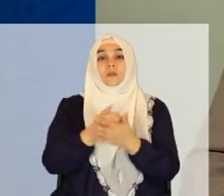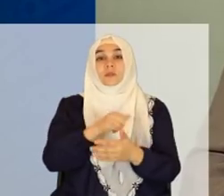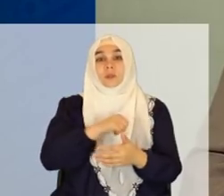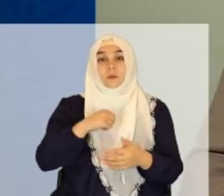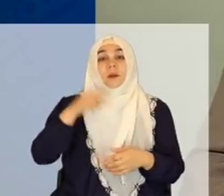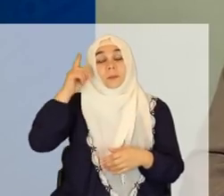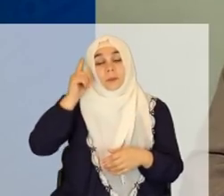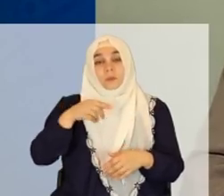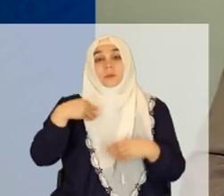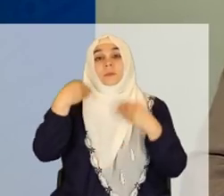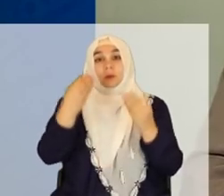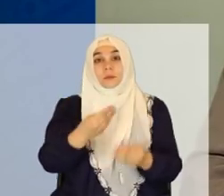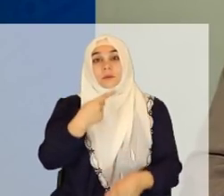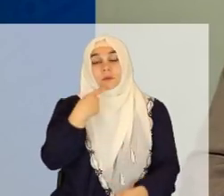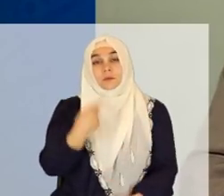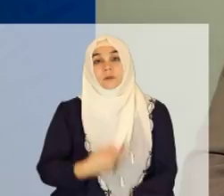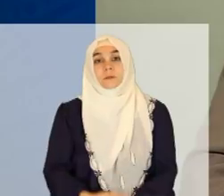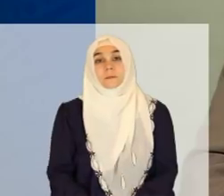men o'zim bilib beraman deyapti.